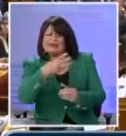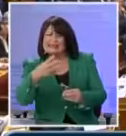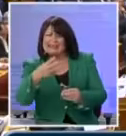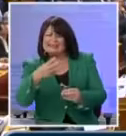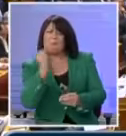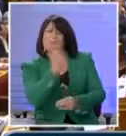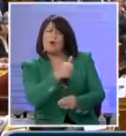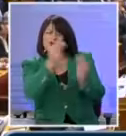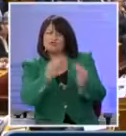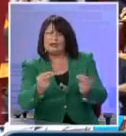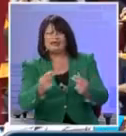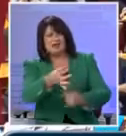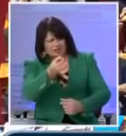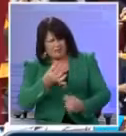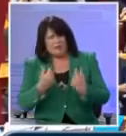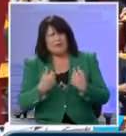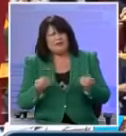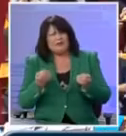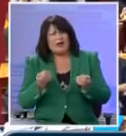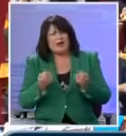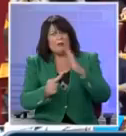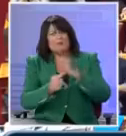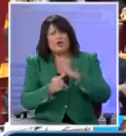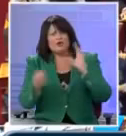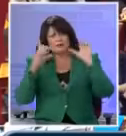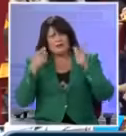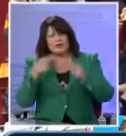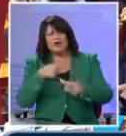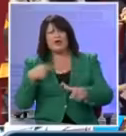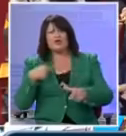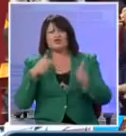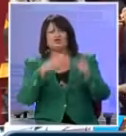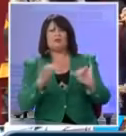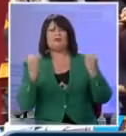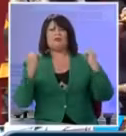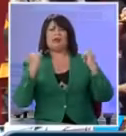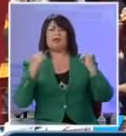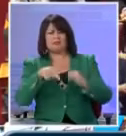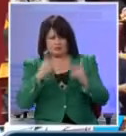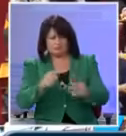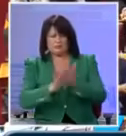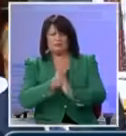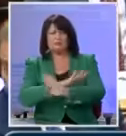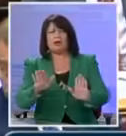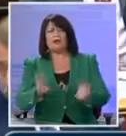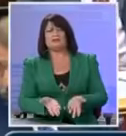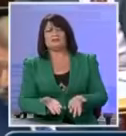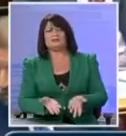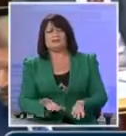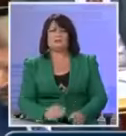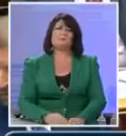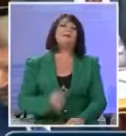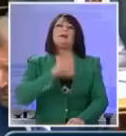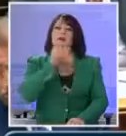θα κάνουμε άρα λοιπόν κομμένο το καλαμπούρι ι αυτό το παραμύθι λοιπόν έχουμε και